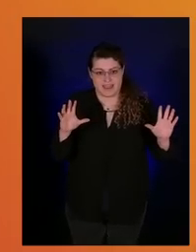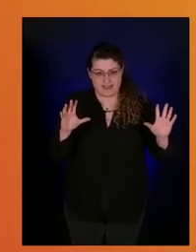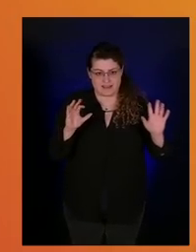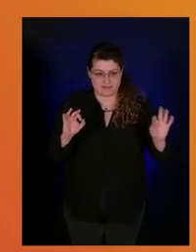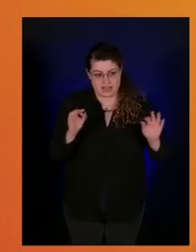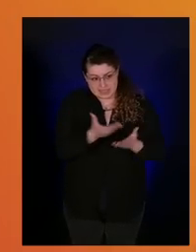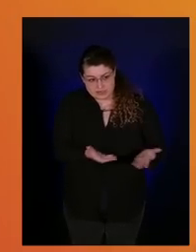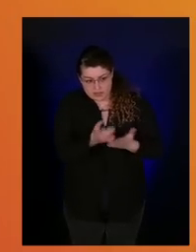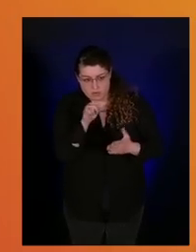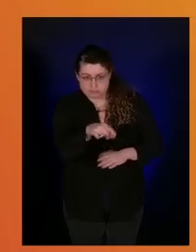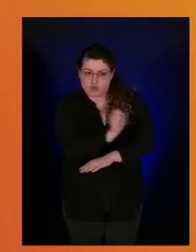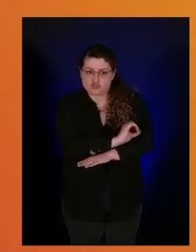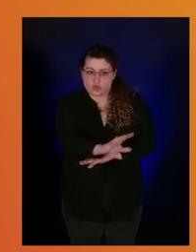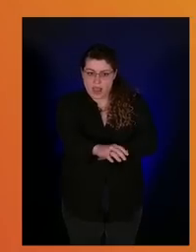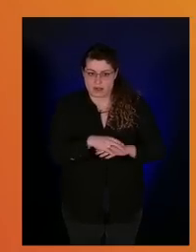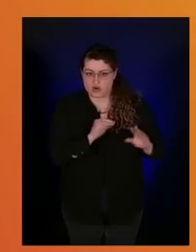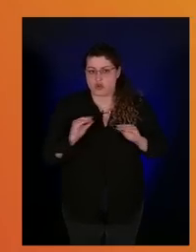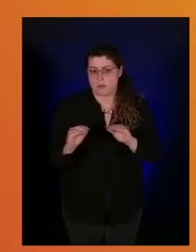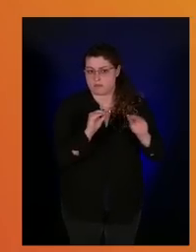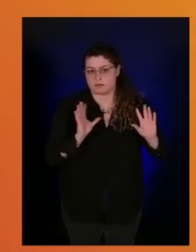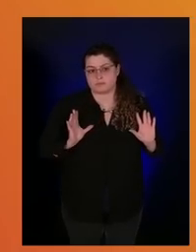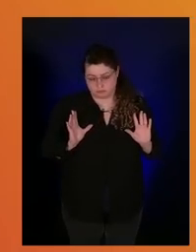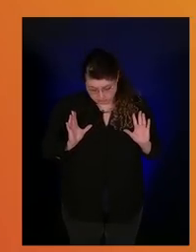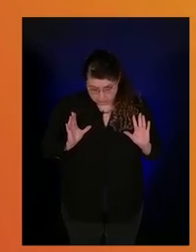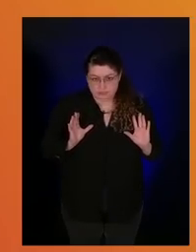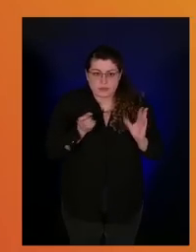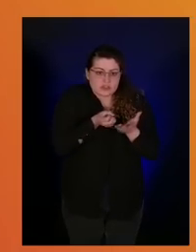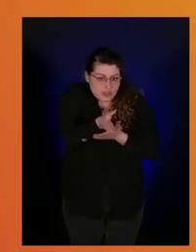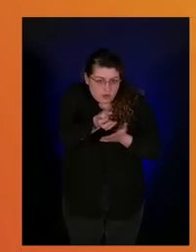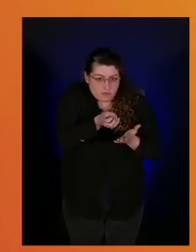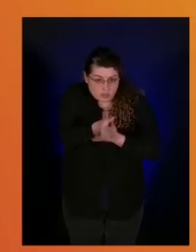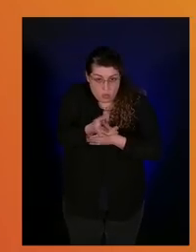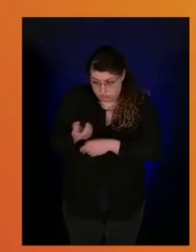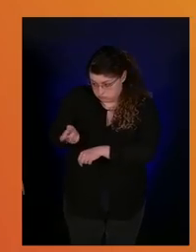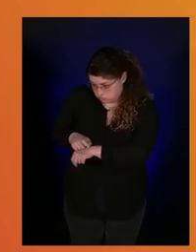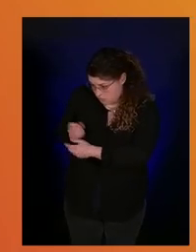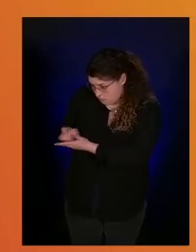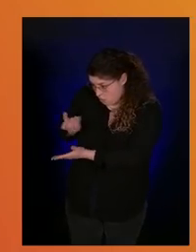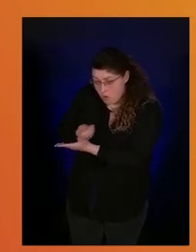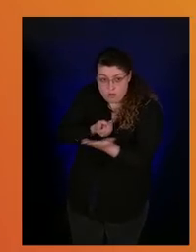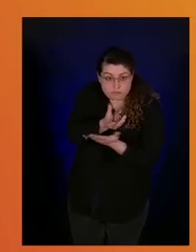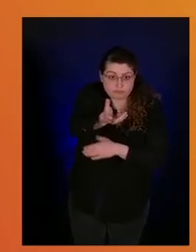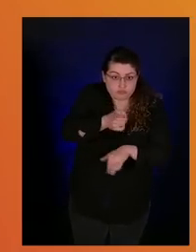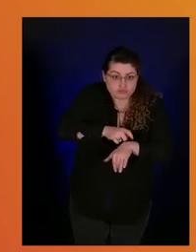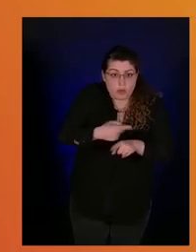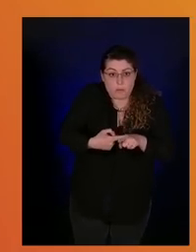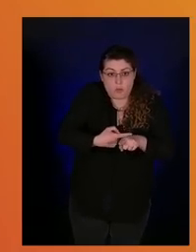sur cette situation. Donc voilà, je vous confie des informations au fur et à mesure que